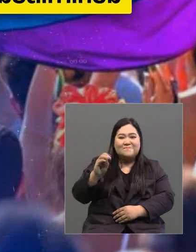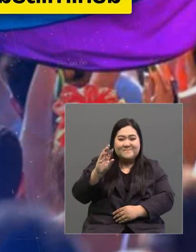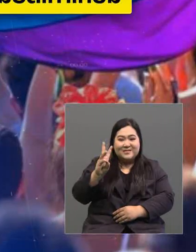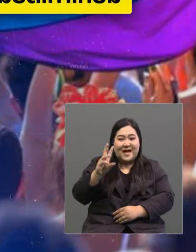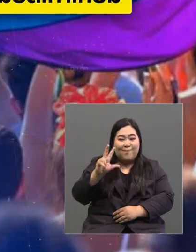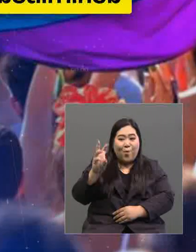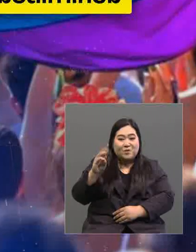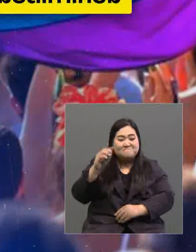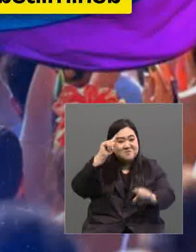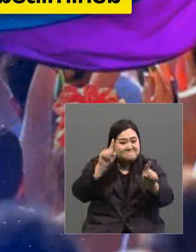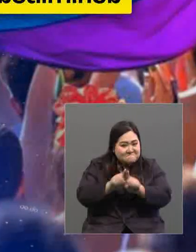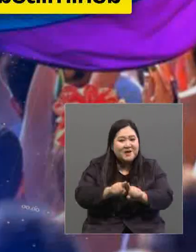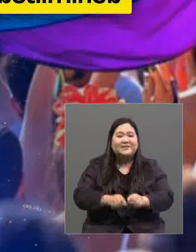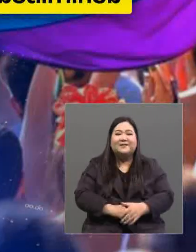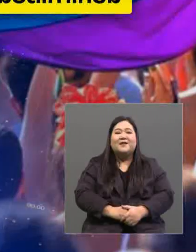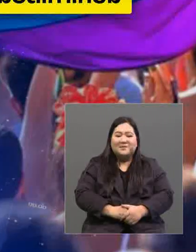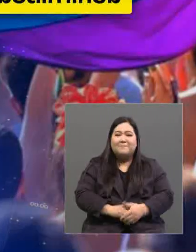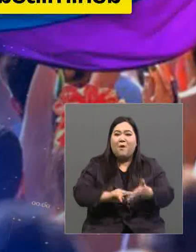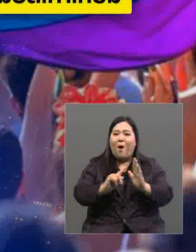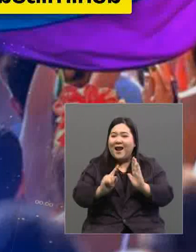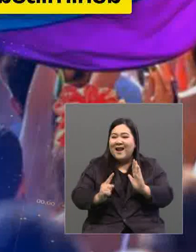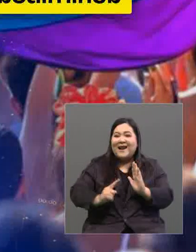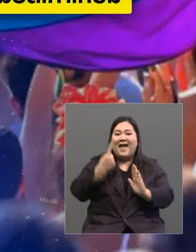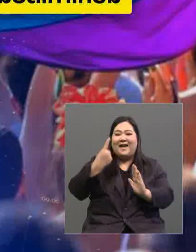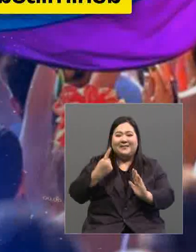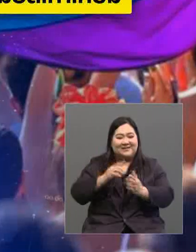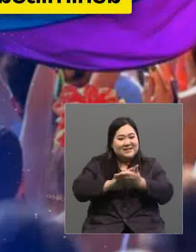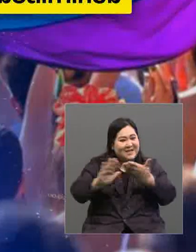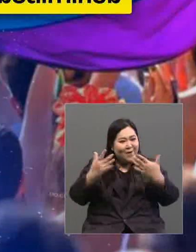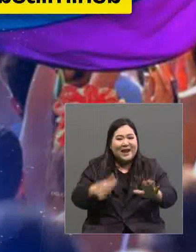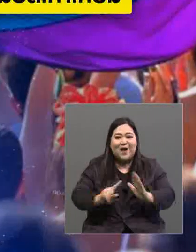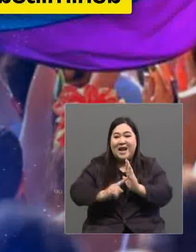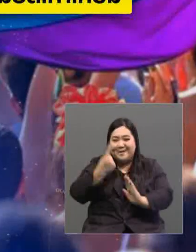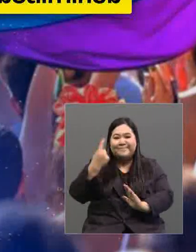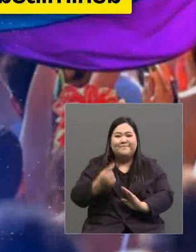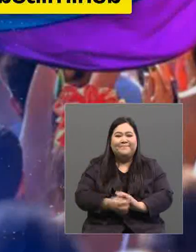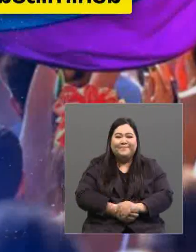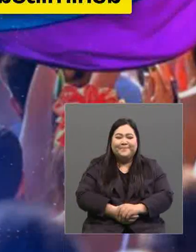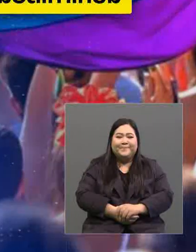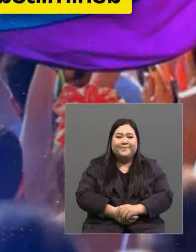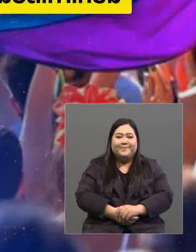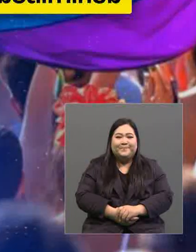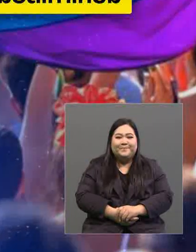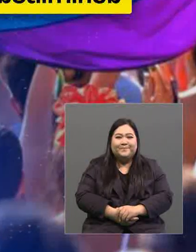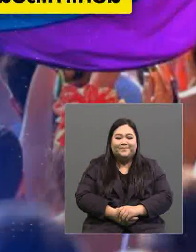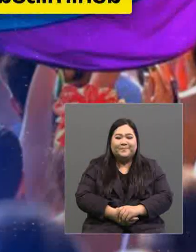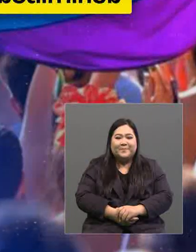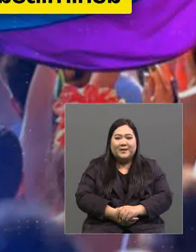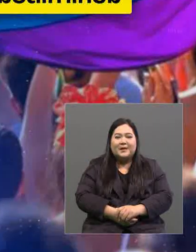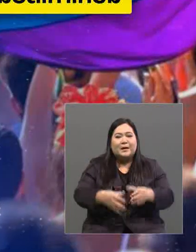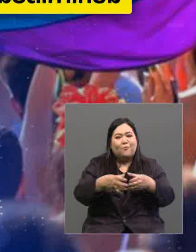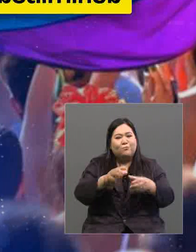ว่าก้าวแรกของการเปลี่ยนแปลงเริ่มต้นแล้วค่ะเพราะฉะนั้นหลายคนคงอยากรู้แล้วล่ะว่า